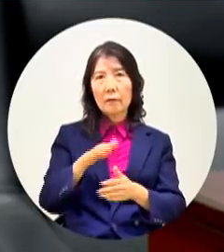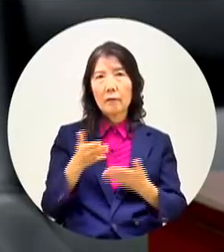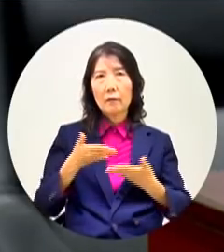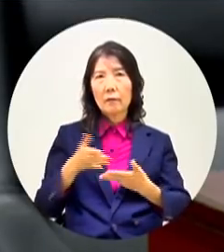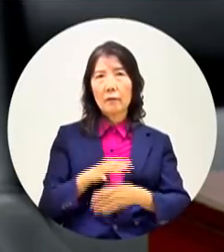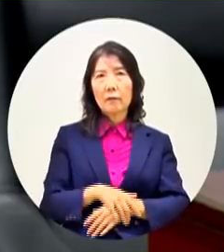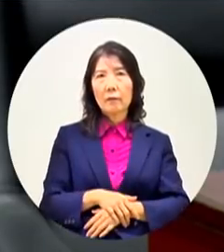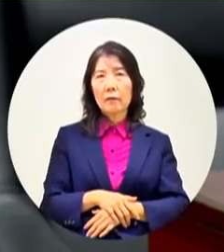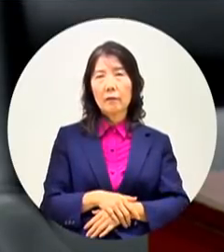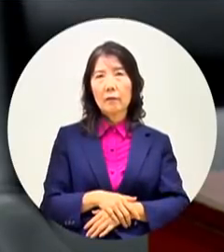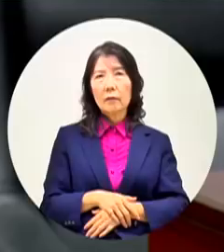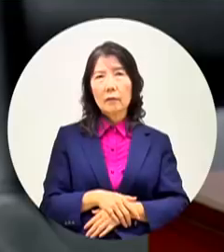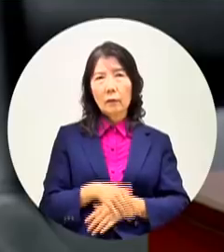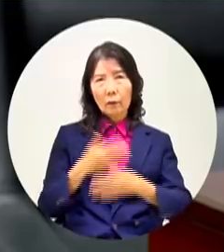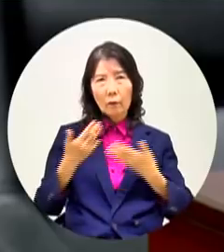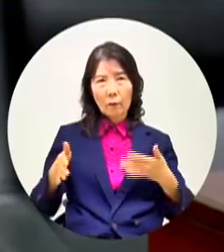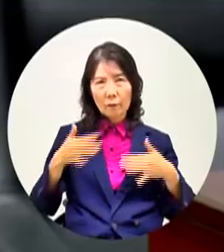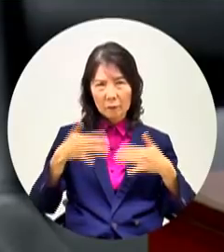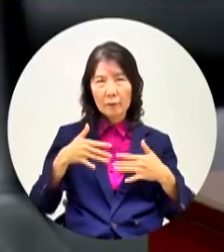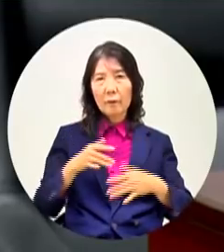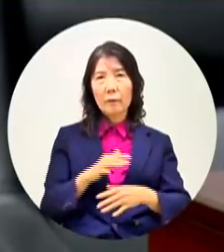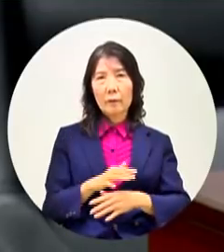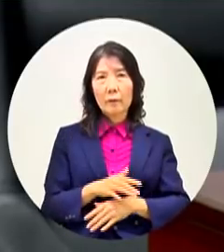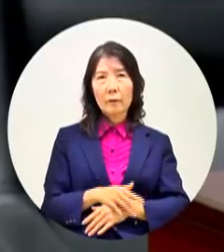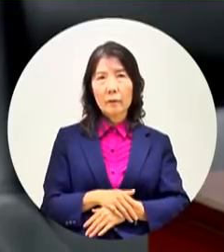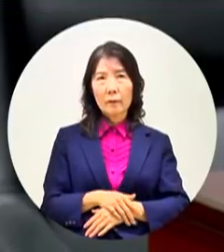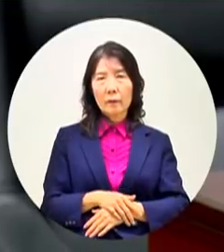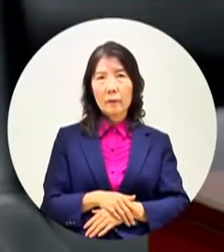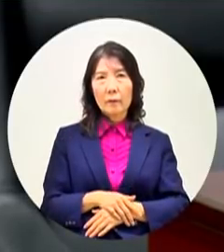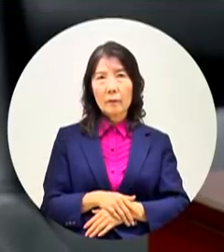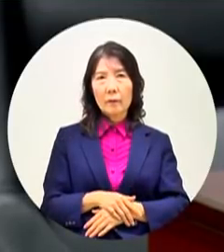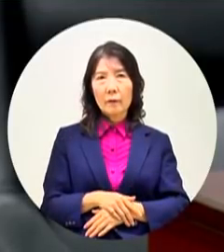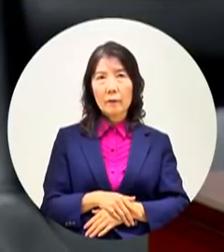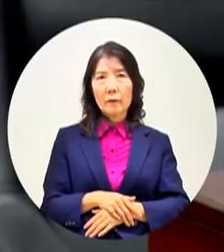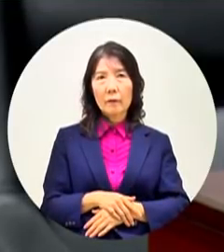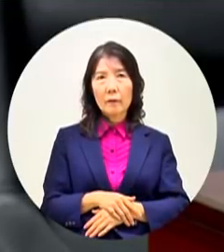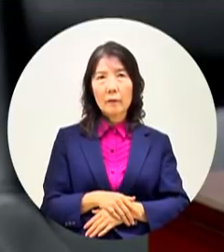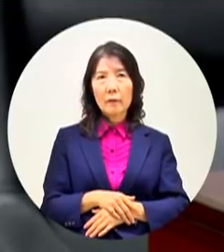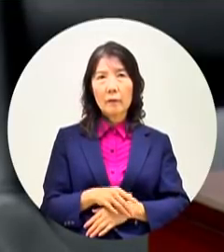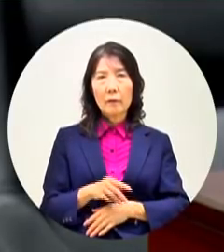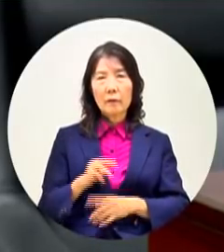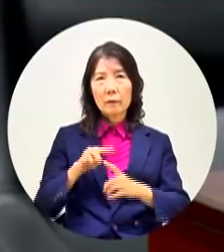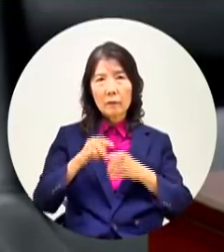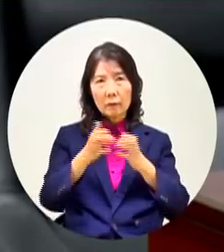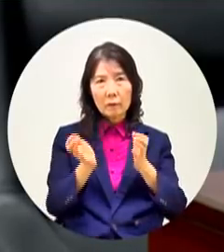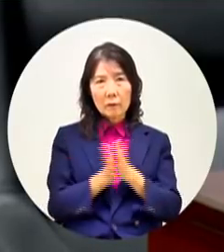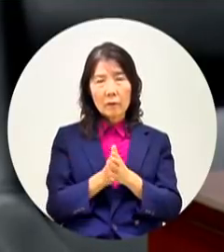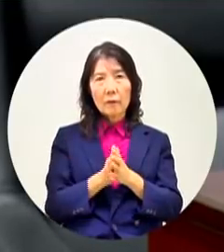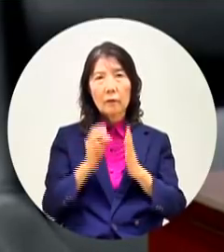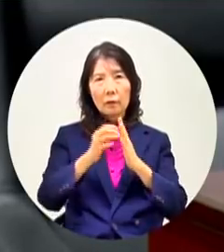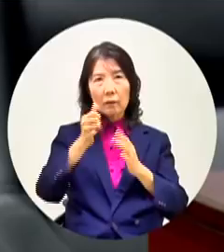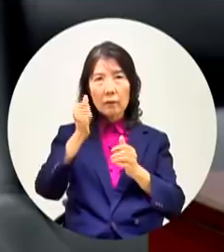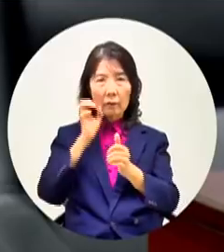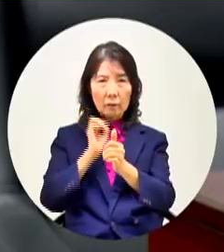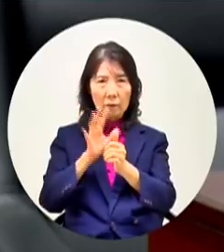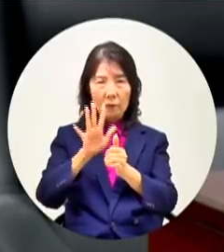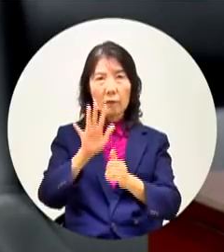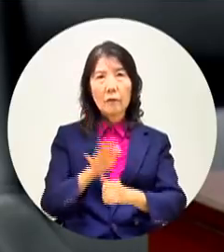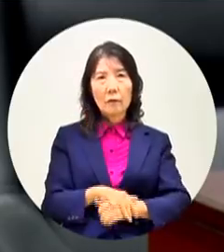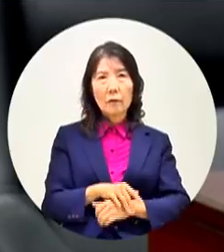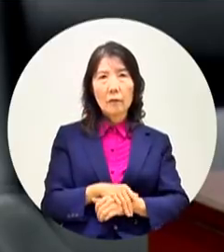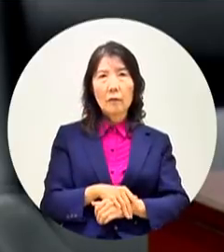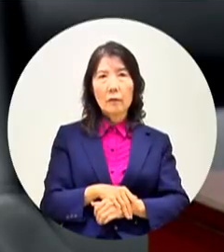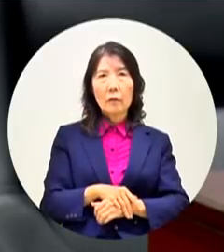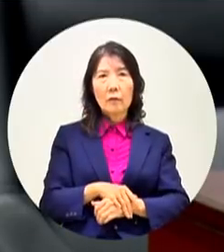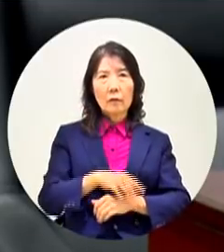点足济问题。我顶届伫咱的小组，我嘛甲咱的局长去讲到咱这个废准的